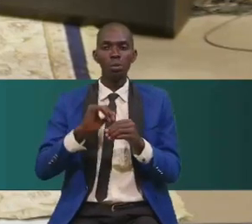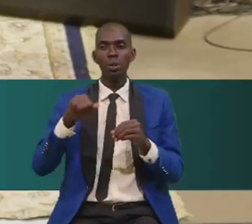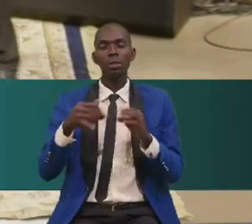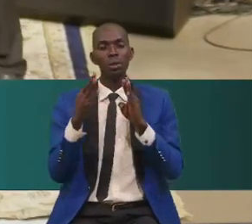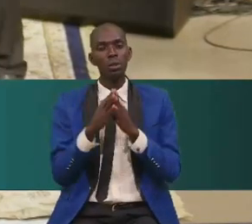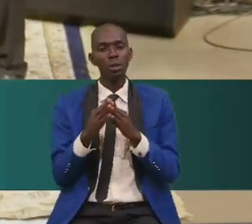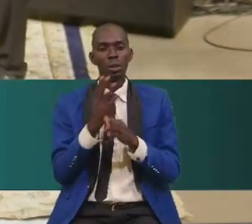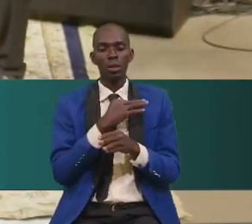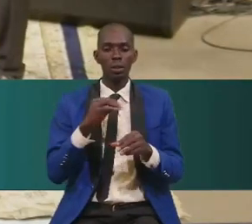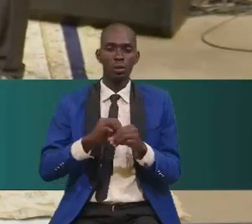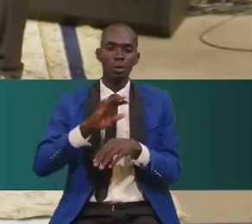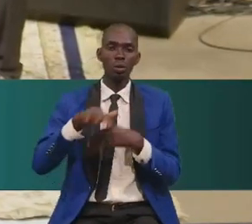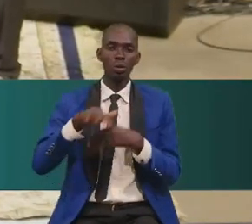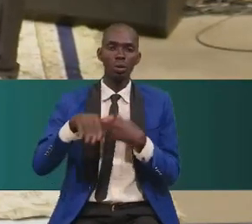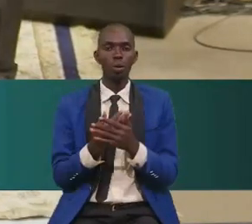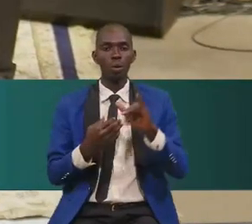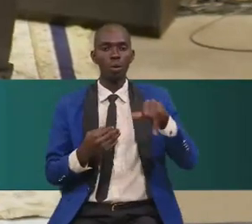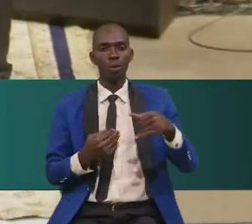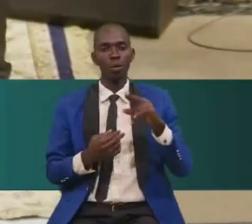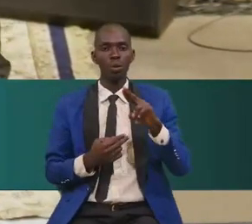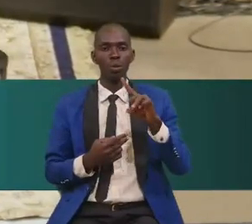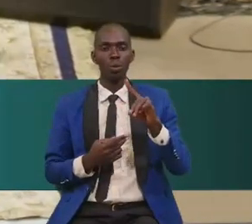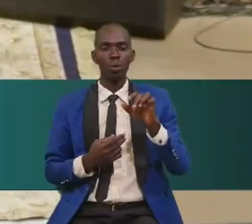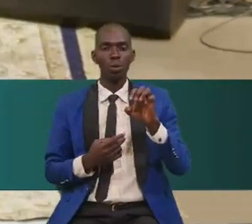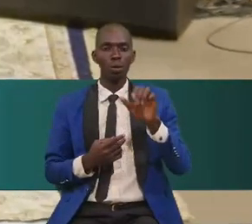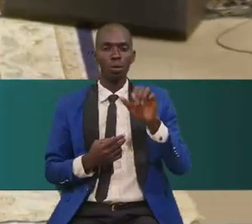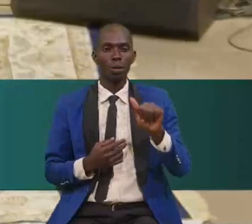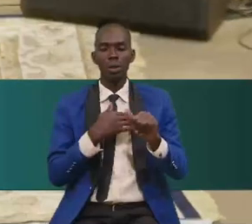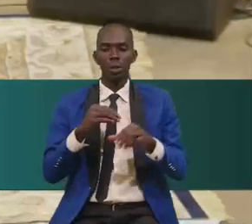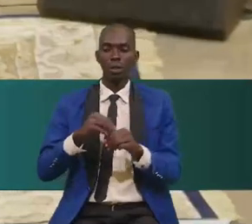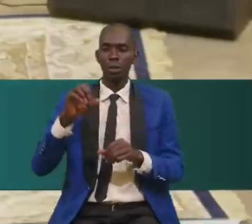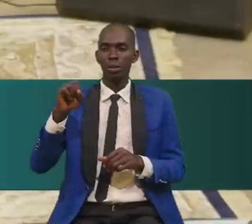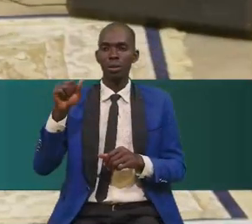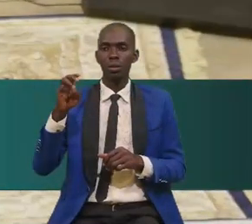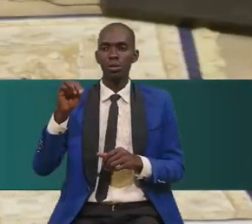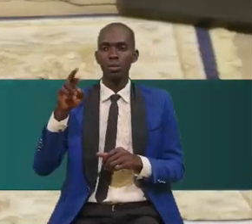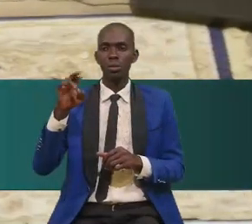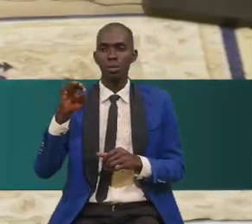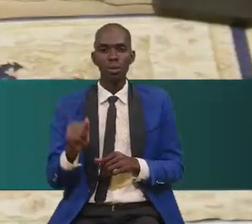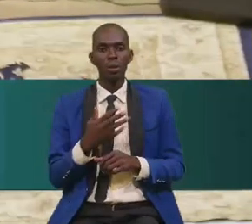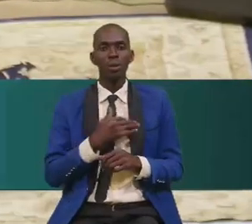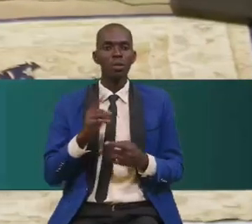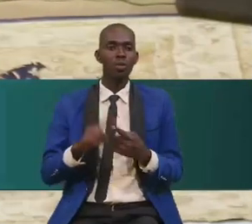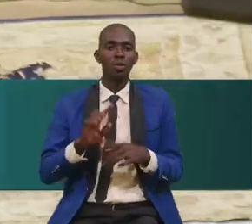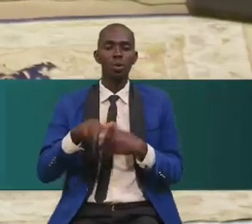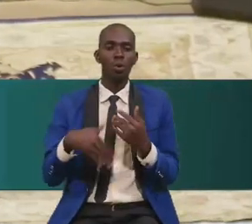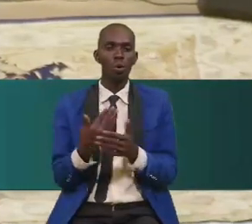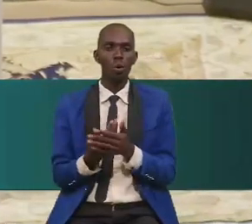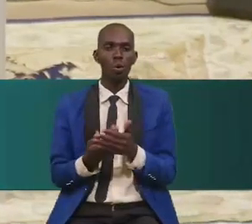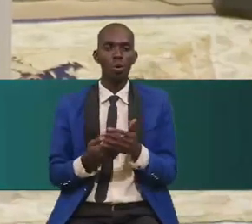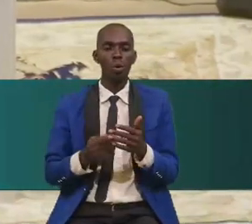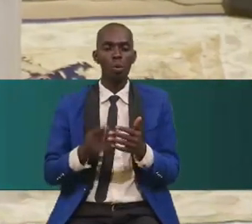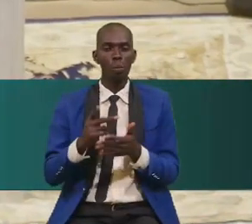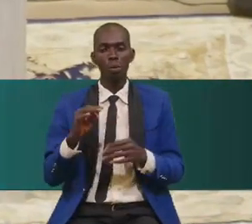Judée, dans la Samarie et jusqu'aux extrémités de la terre. Je veux que